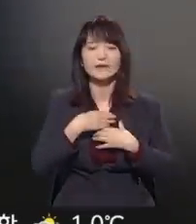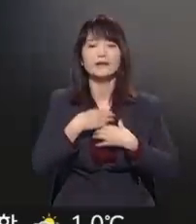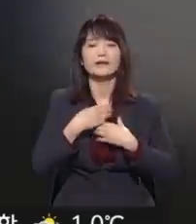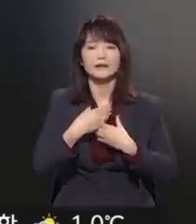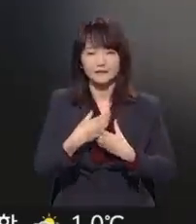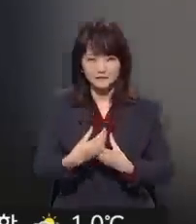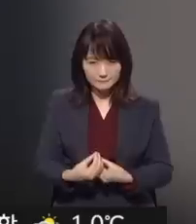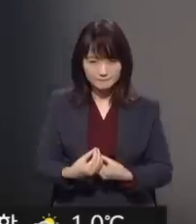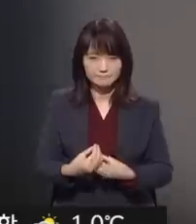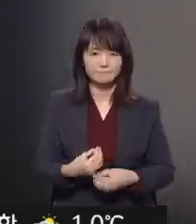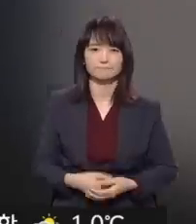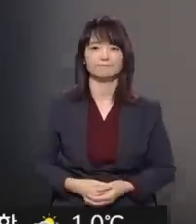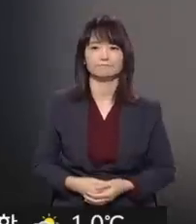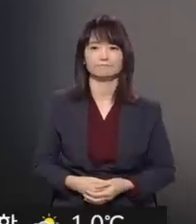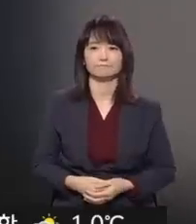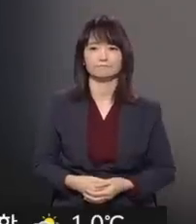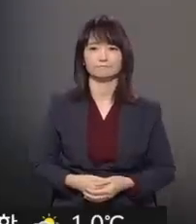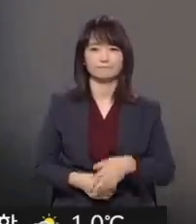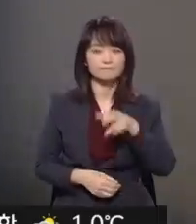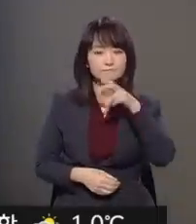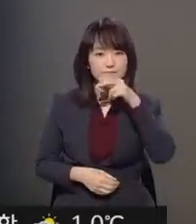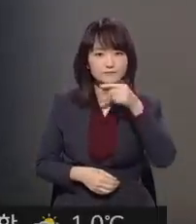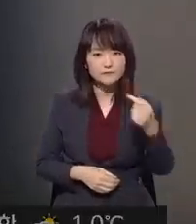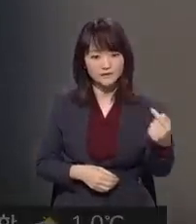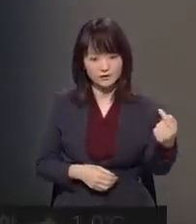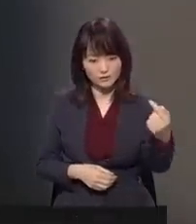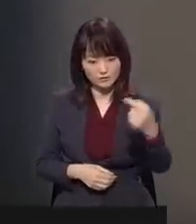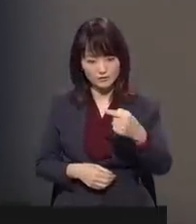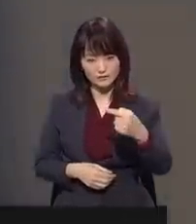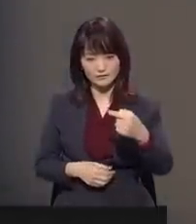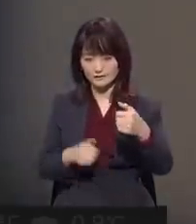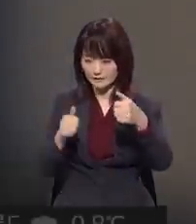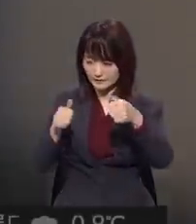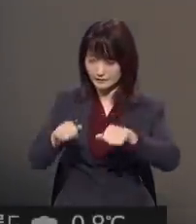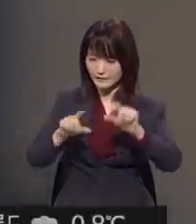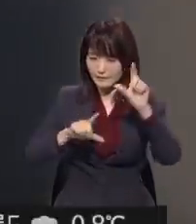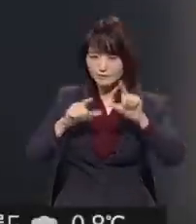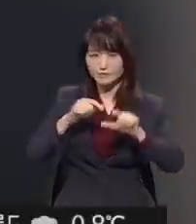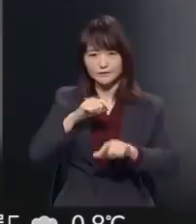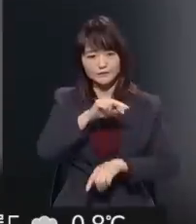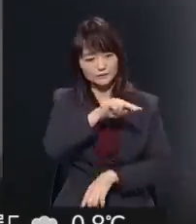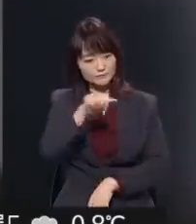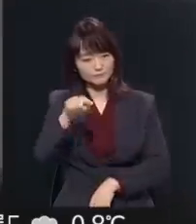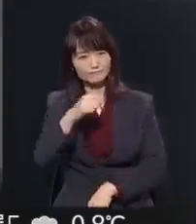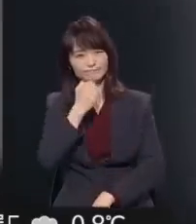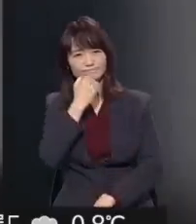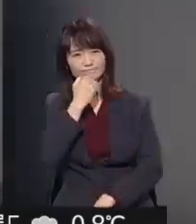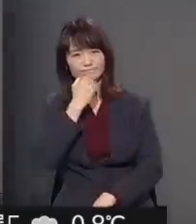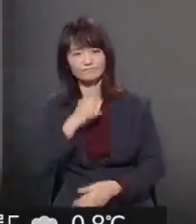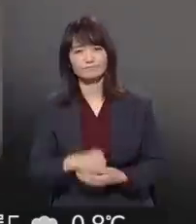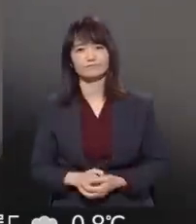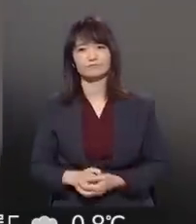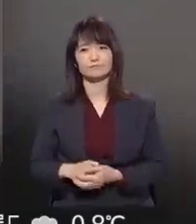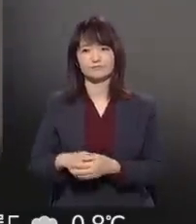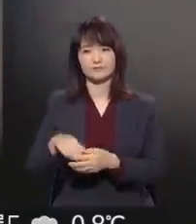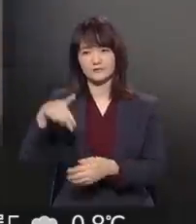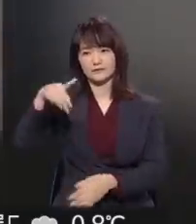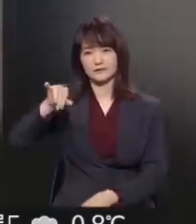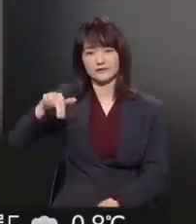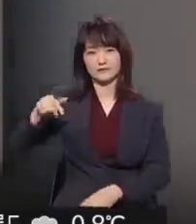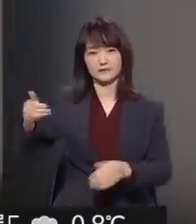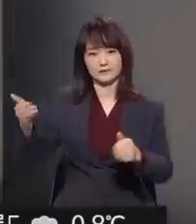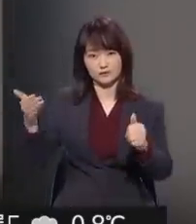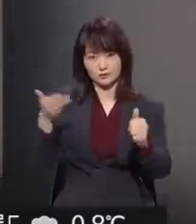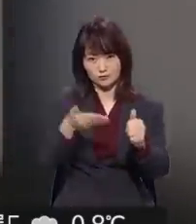한숨을 쉬었습니다. 오히려 인사를 하러 온 듯한 햄스터의 모습에 웃음을 터뜨렸는데요. 이 또띠아 칩으로 햄스터를 유인해서 녀석을